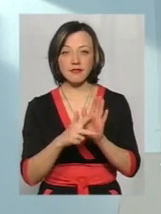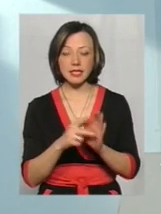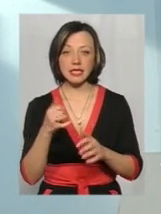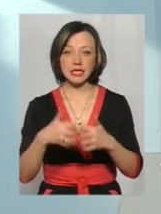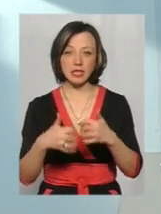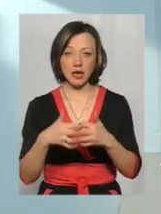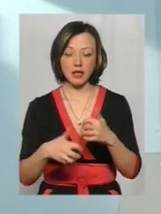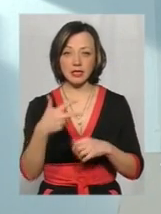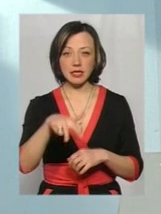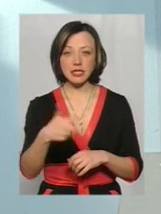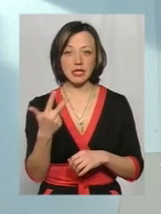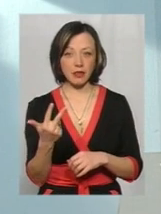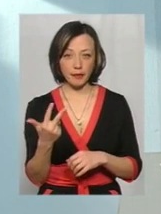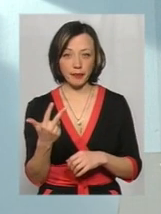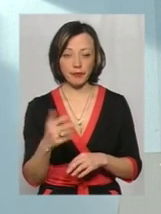і на середньому –